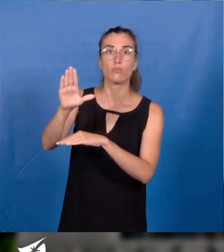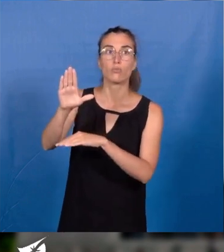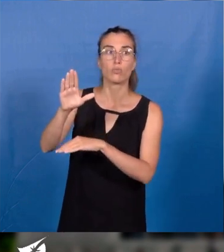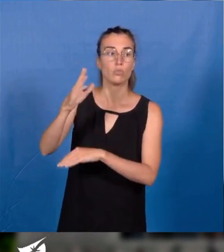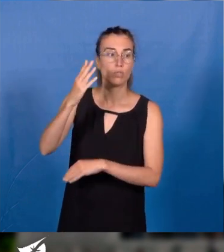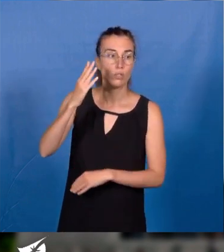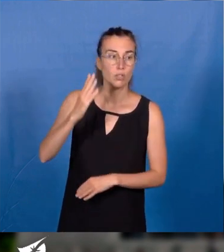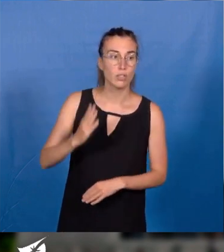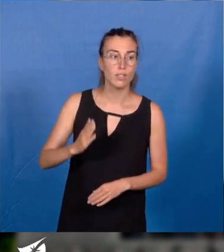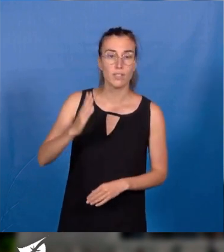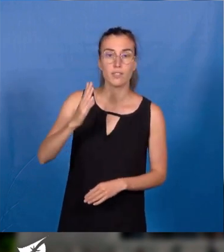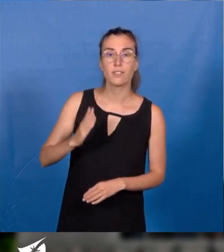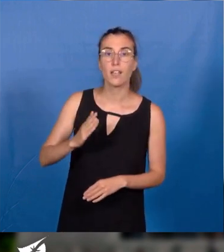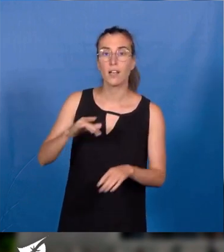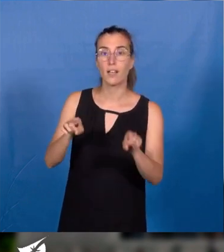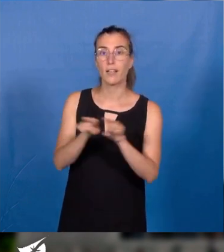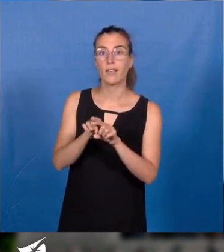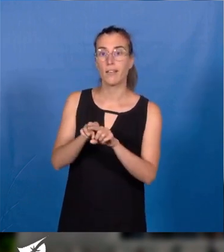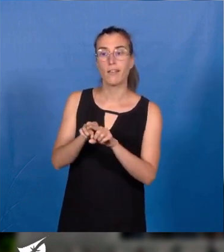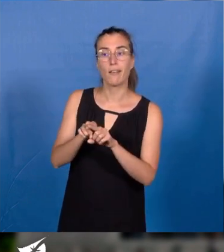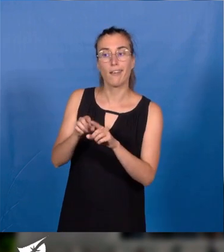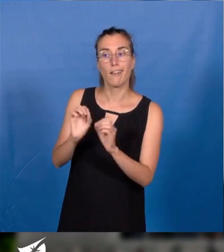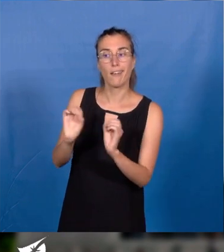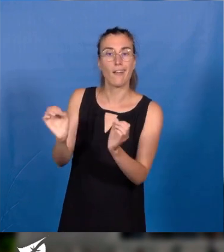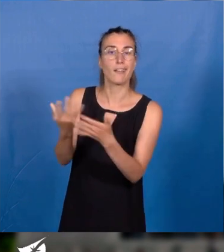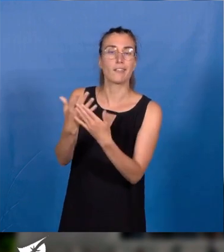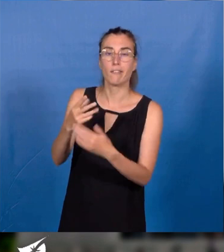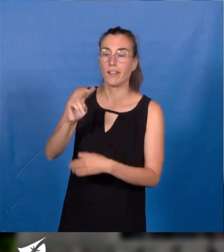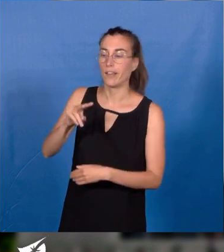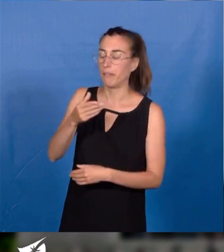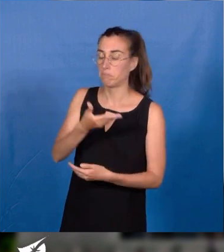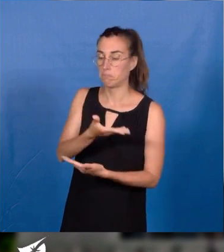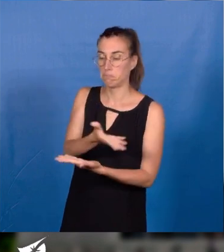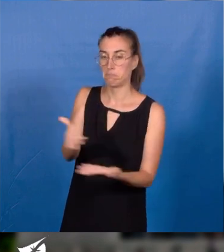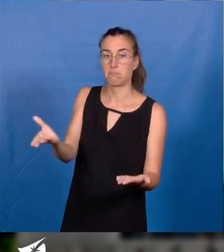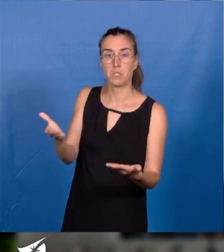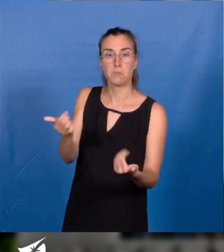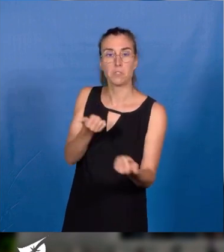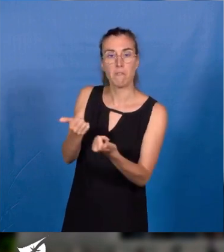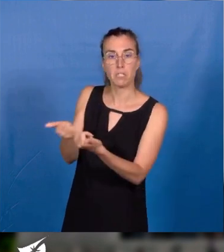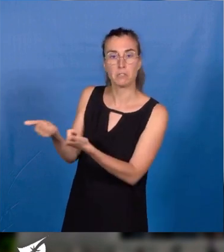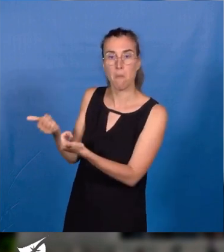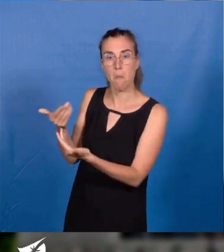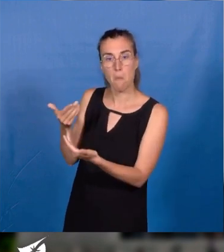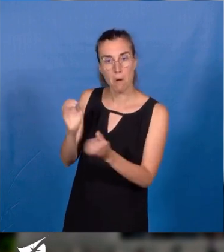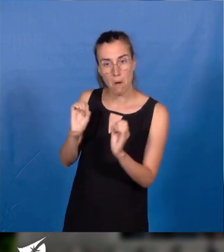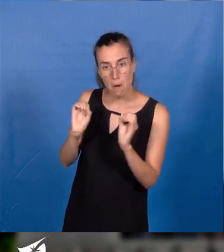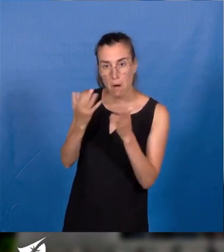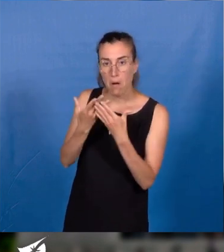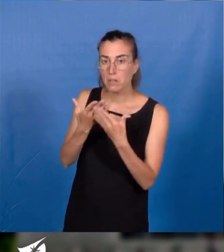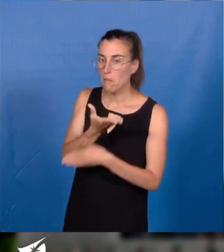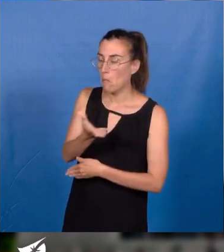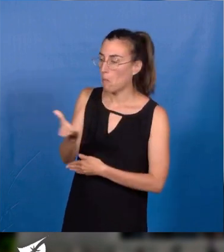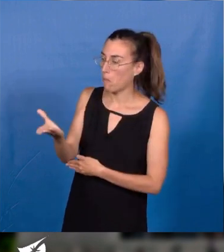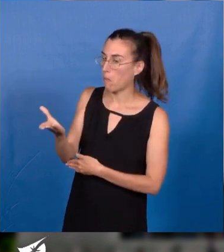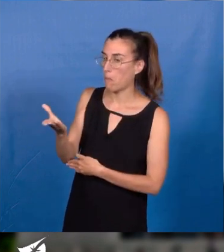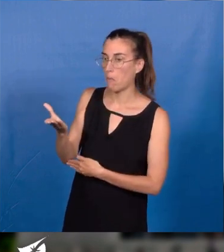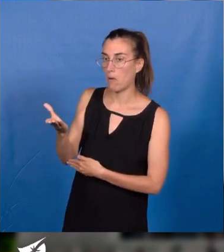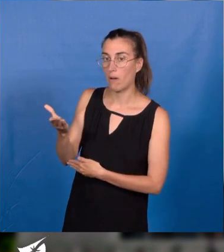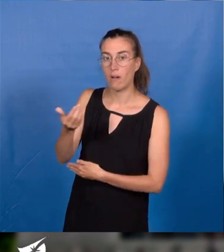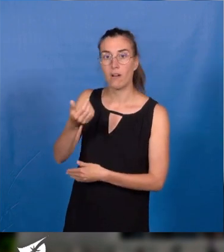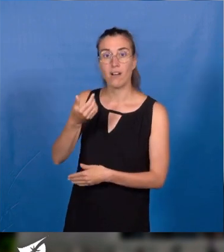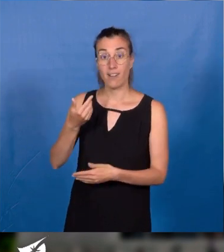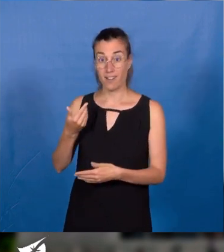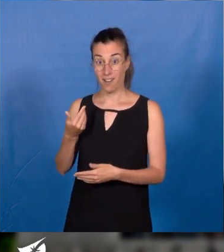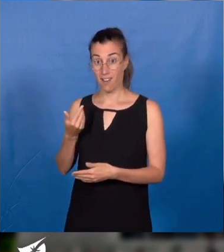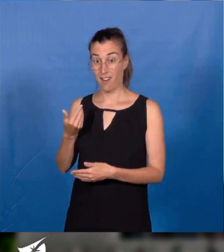réactif, je pense qu'on peut saluer le travail des services de ce point de vue, de nous faire une proposition quelques semaines après